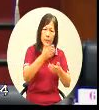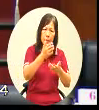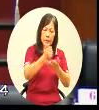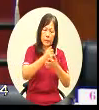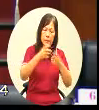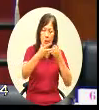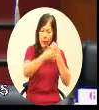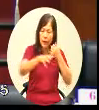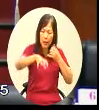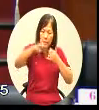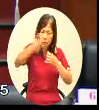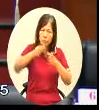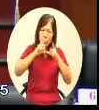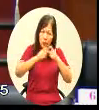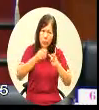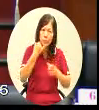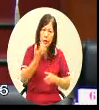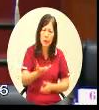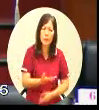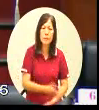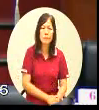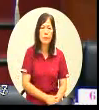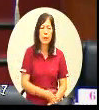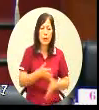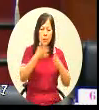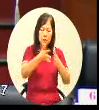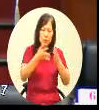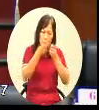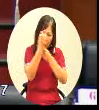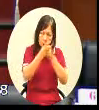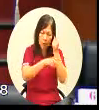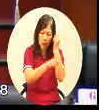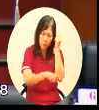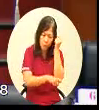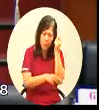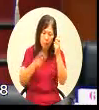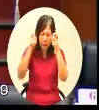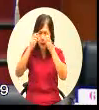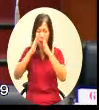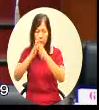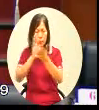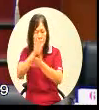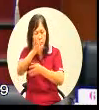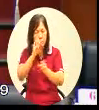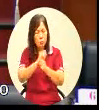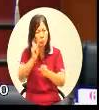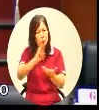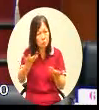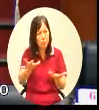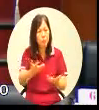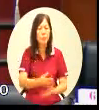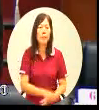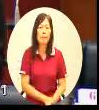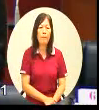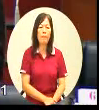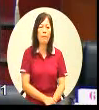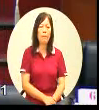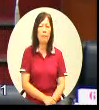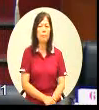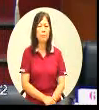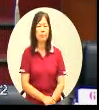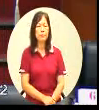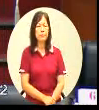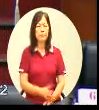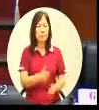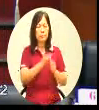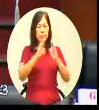回答看看哦？针对海岸管理法，我们高雄市政府后续有什么作为？ 请局长回答。 谢谢议